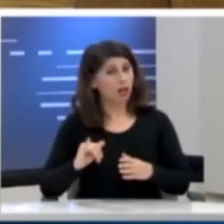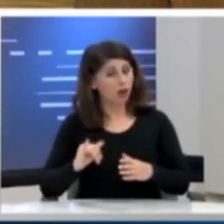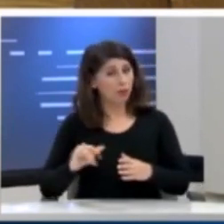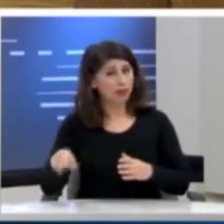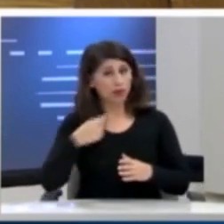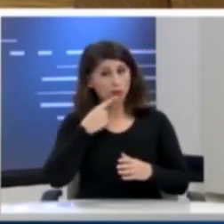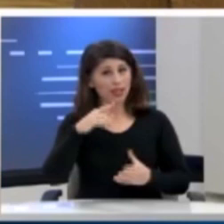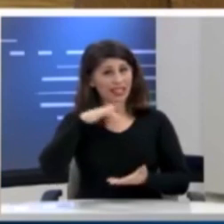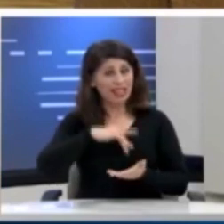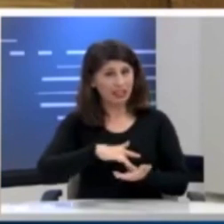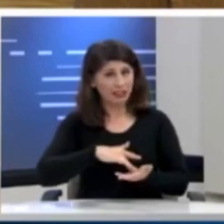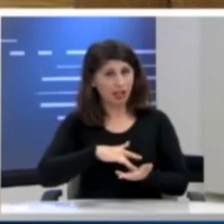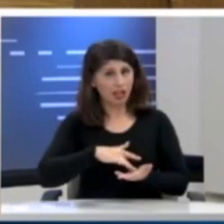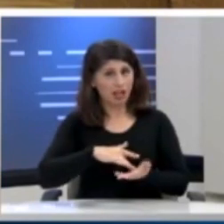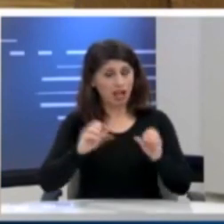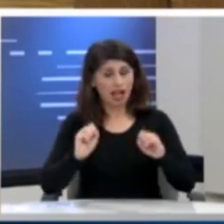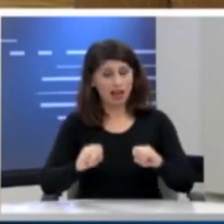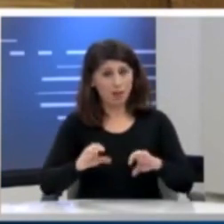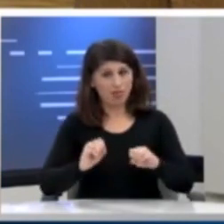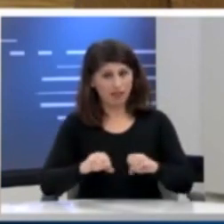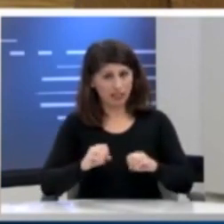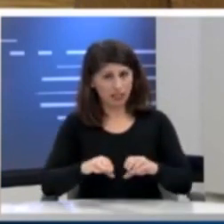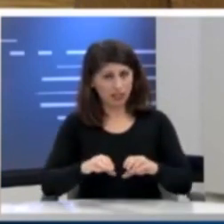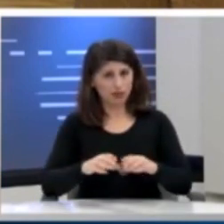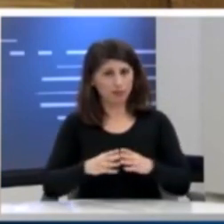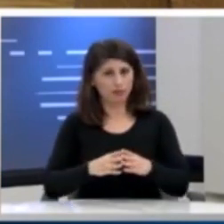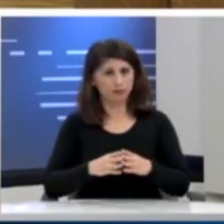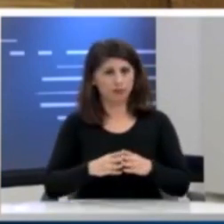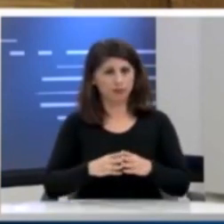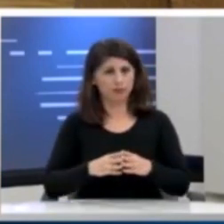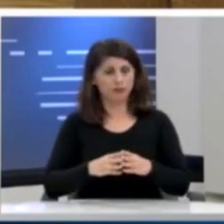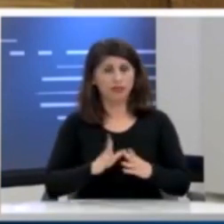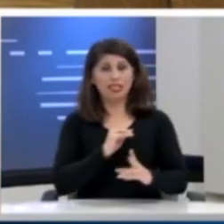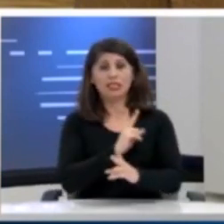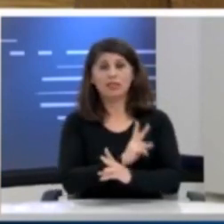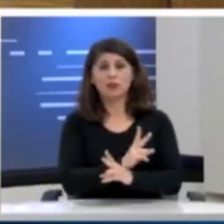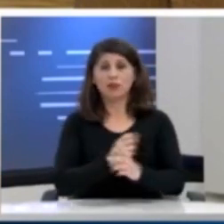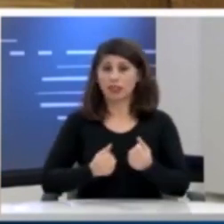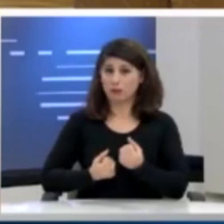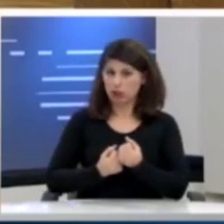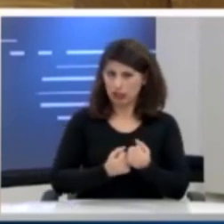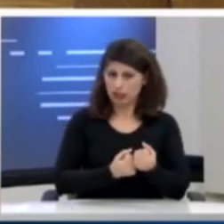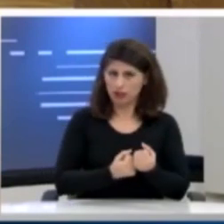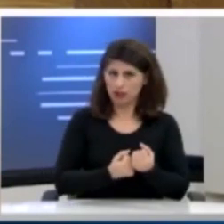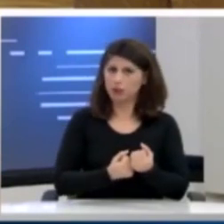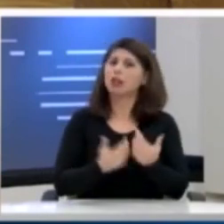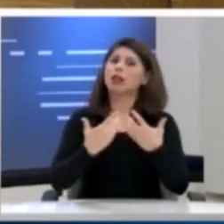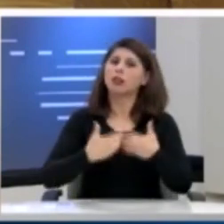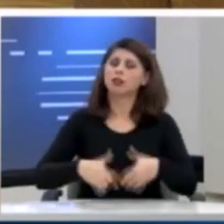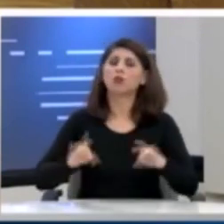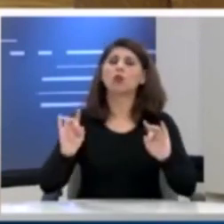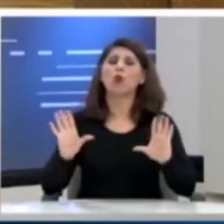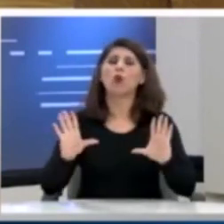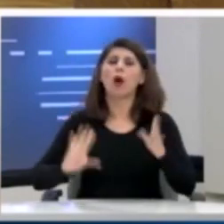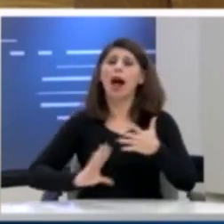τα λεγόμενα κέντρα εκπαιδευτικής και συμβουλευτικής υποστήριξης λειτουργούν